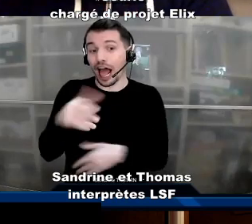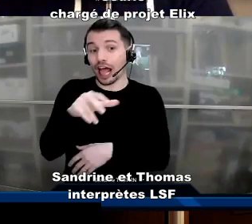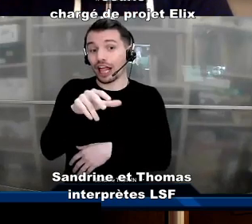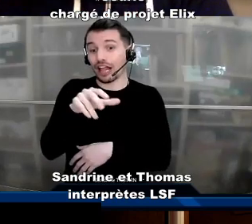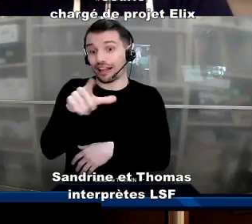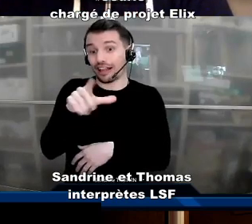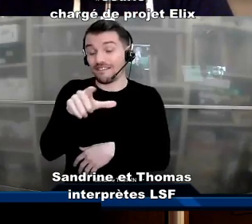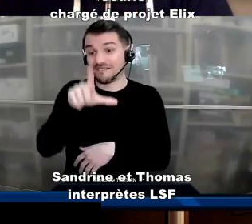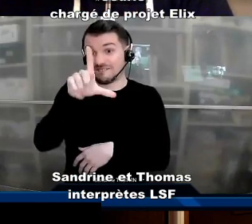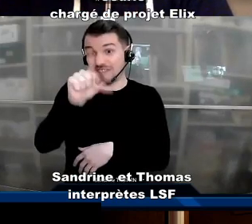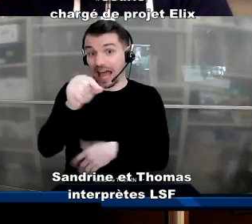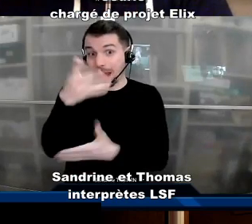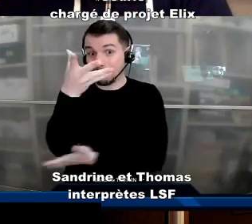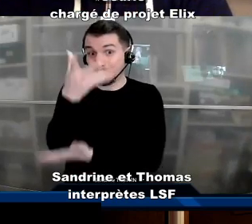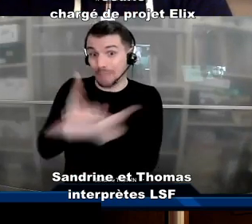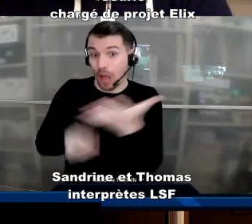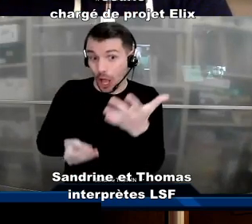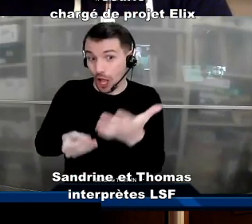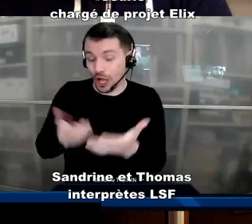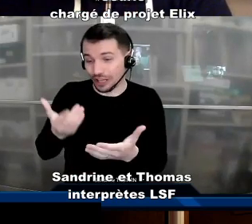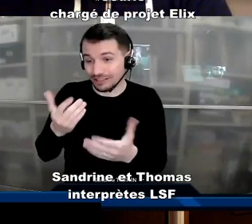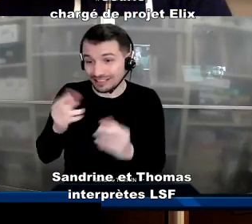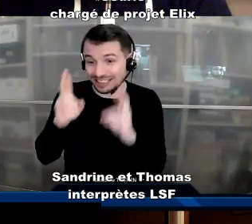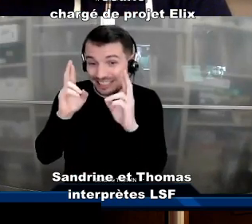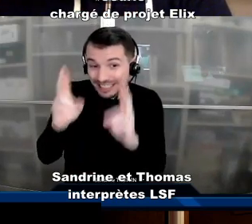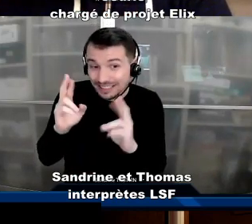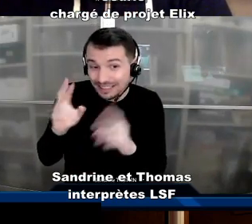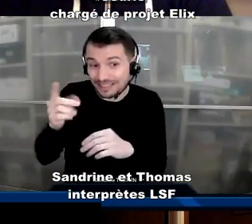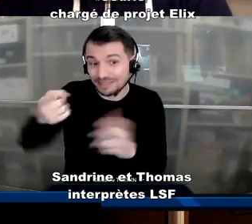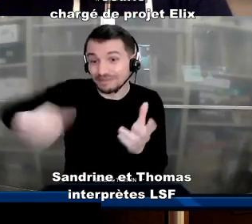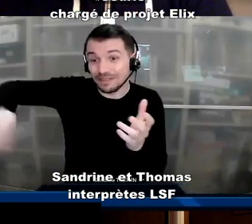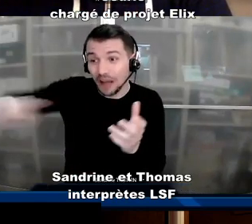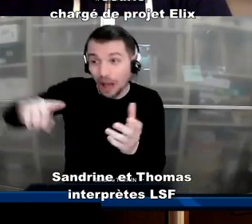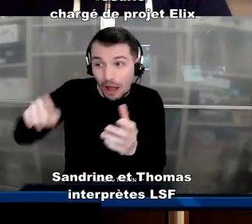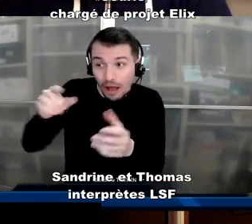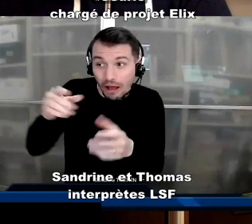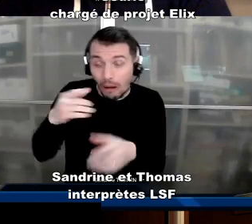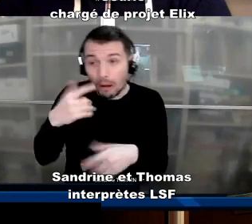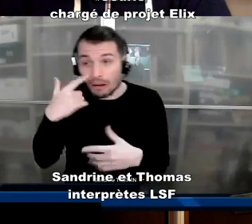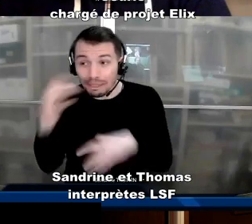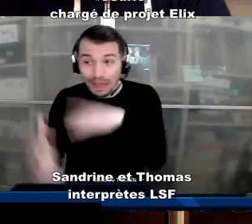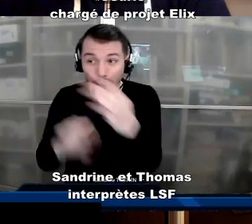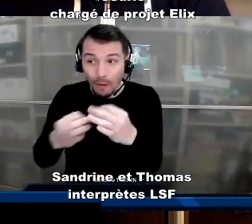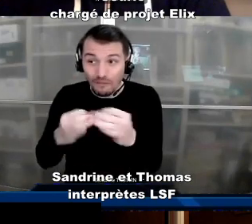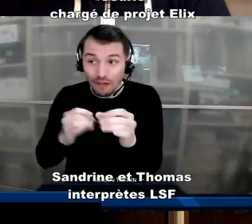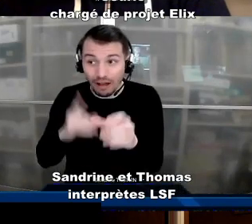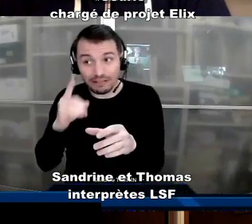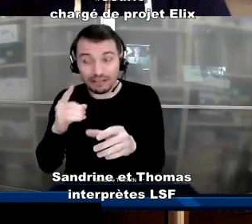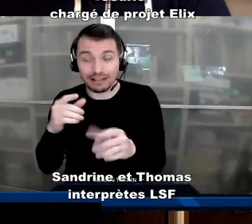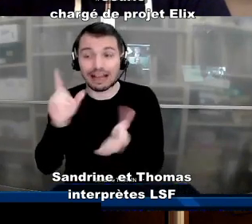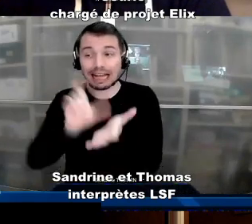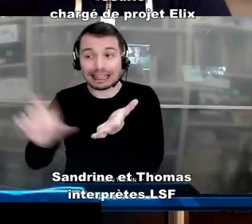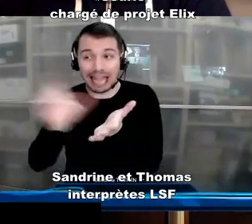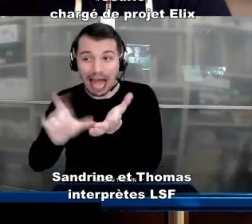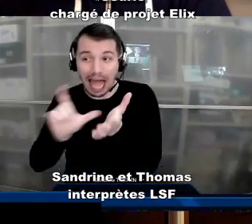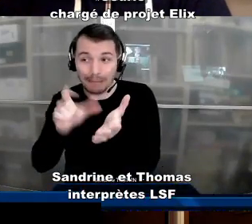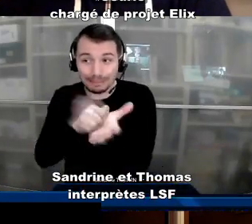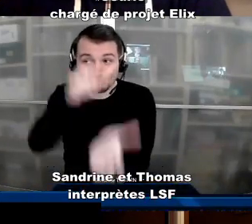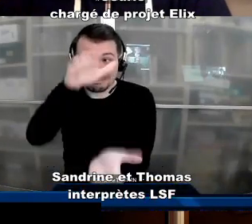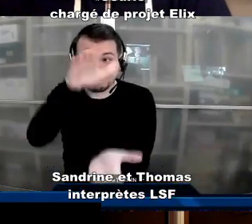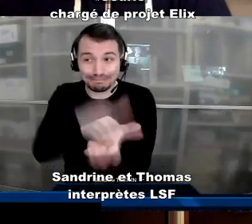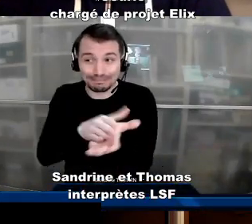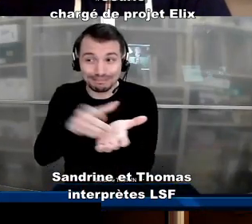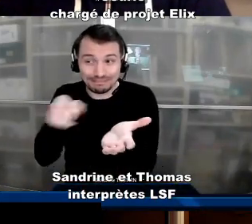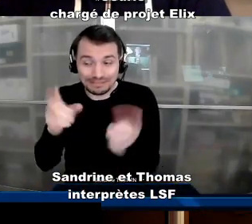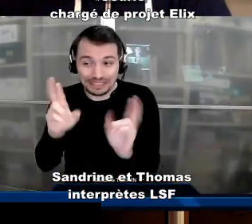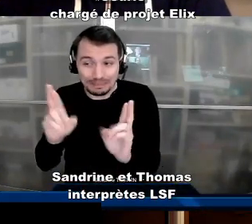abonnés. Si on n'a pas de chance, tout le monde vous suit déjà sur Instagram. Donc on va voir si ça bouge.